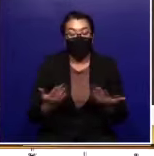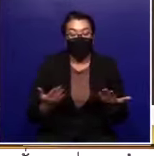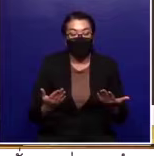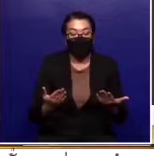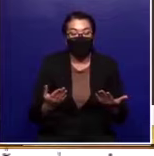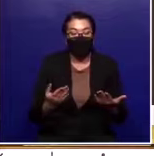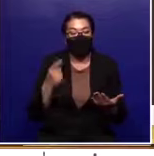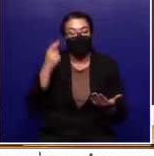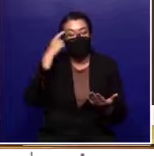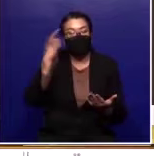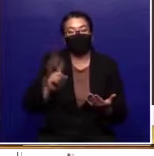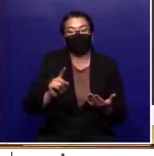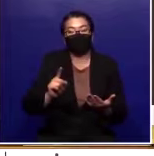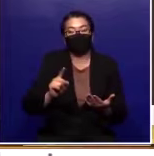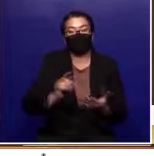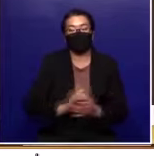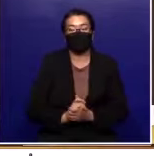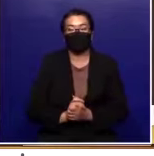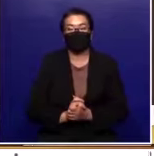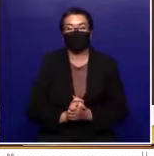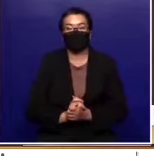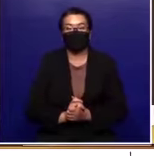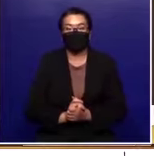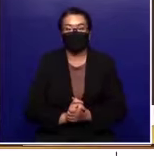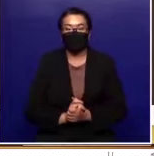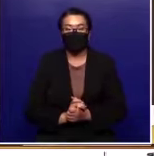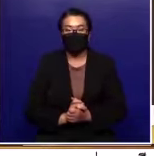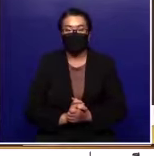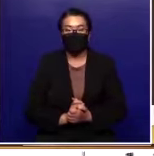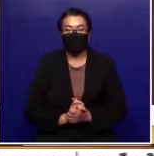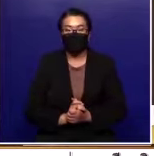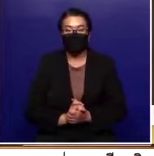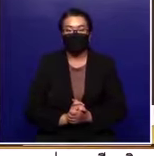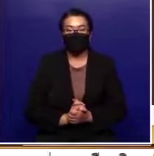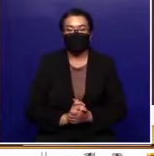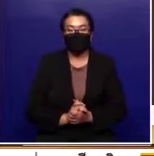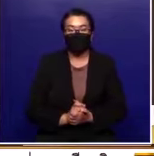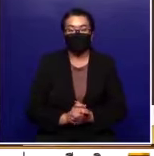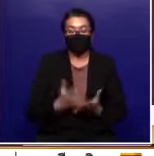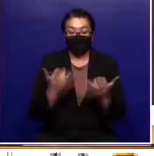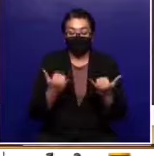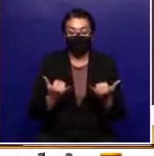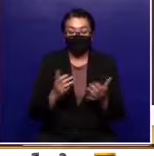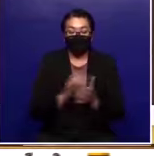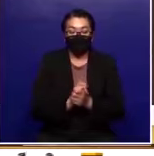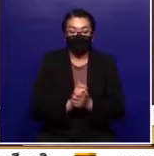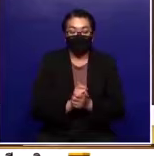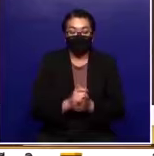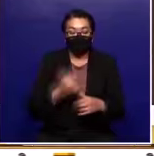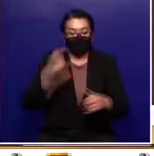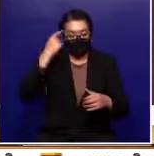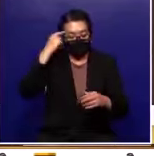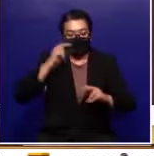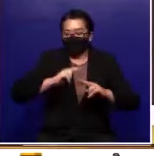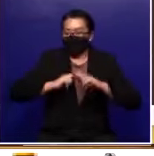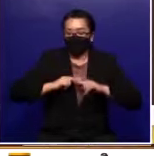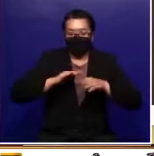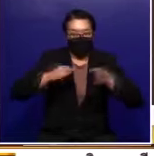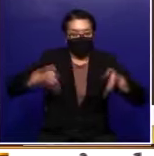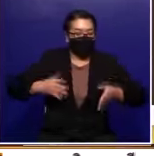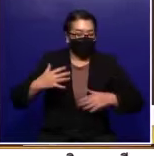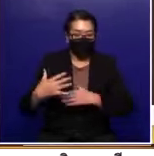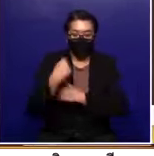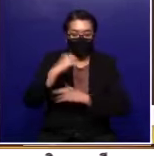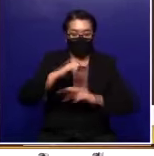มันยังไงอ่ะแล้วท่านประธานที่เคารพครับก็ยังเกิดภาวะอัตตาหรือตัวตนที่คิดว่าอำนาจเนี่ยยึดเข้ามามีอาวุ